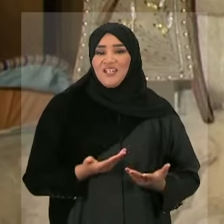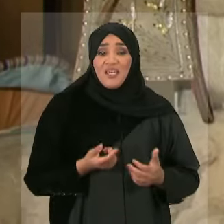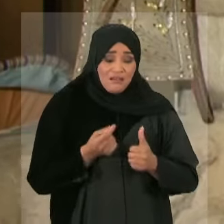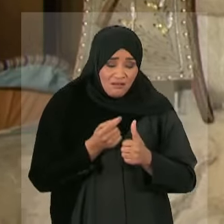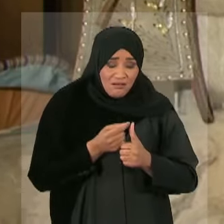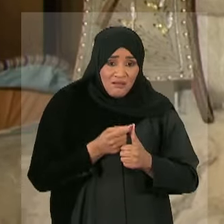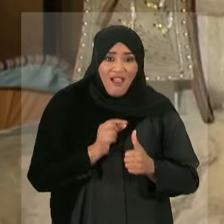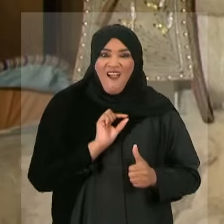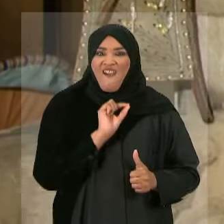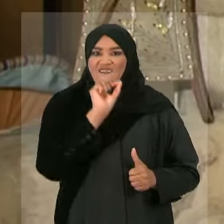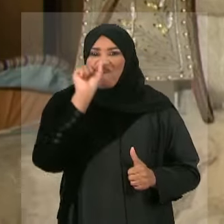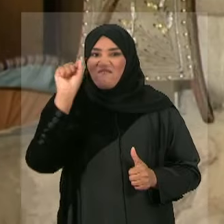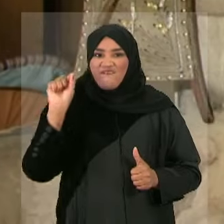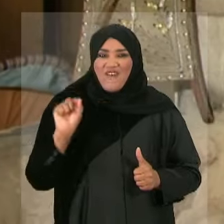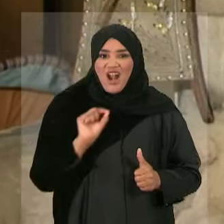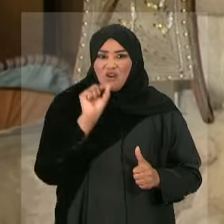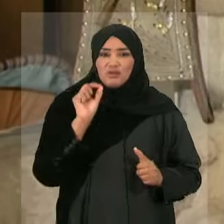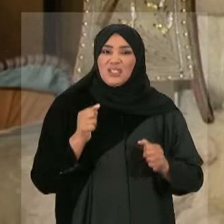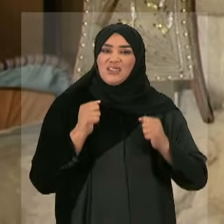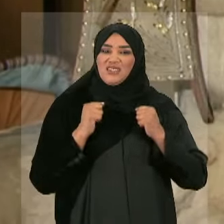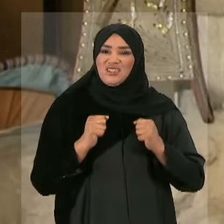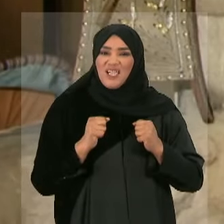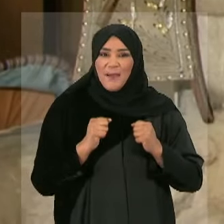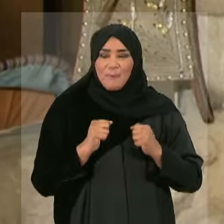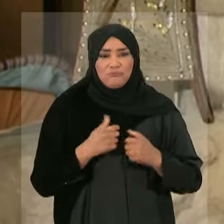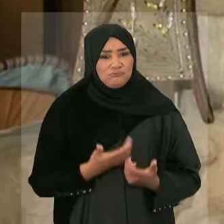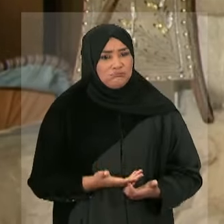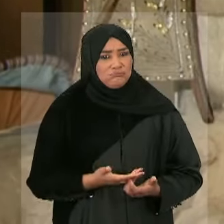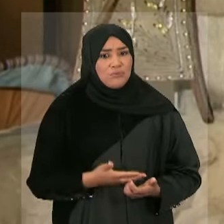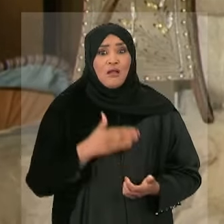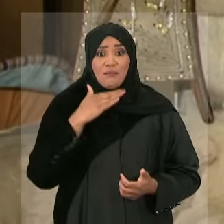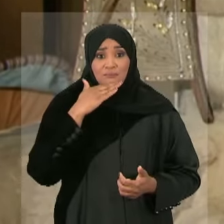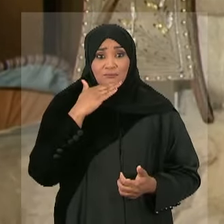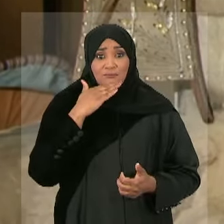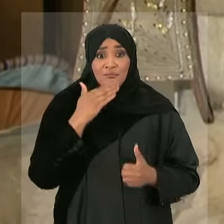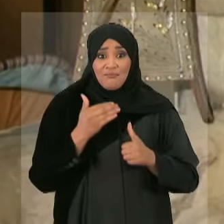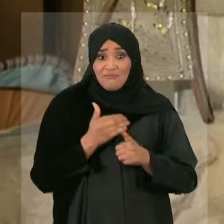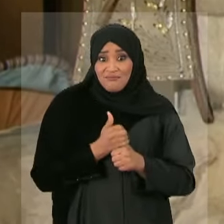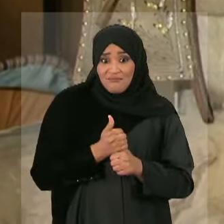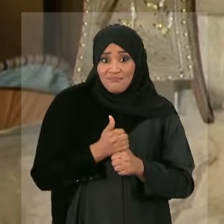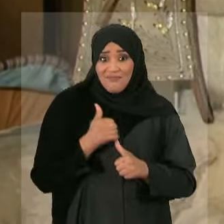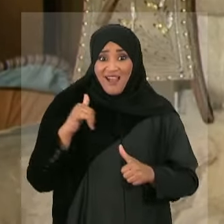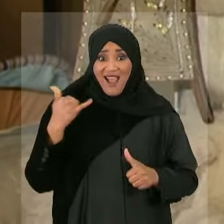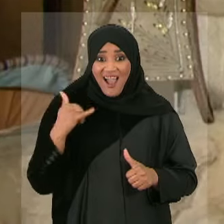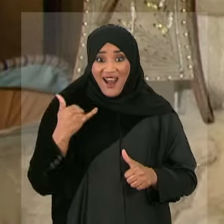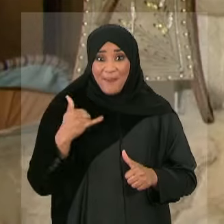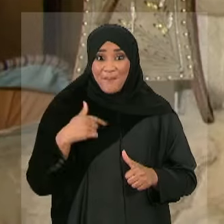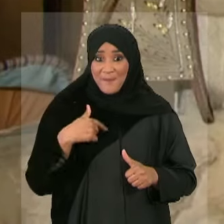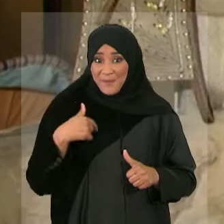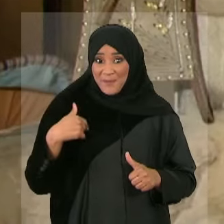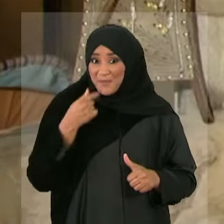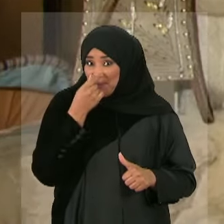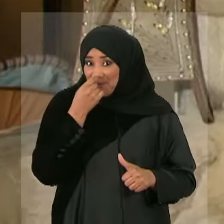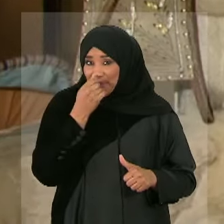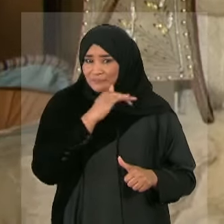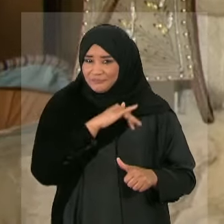نوع فيروس اللي كان صعب يتغلبوا عليه. مرة كانت تزورها يعني تطل عليها أم عرب، بتقولها يا